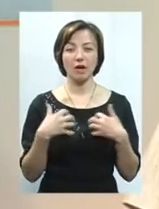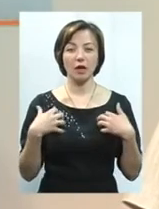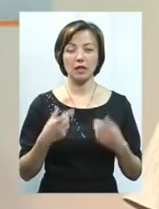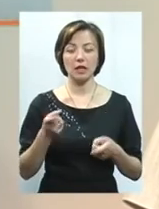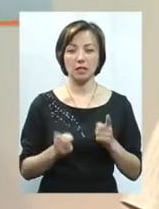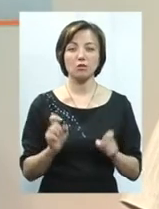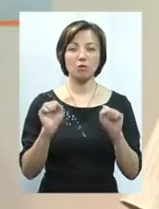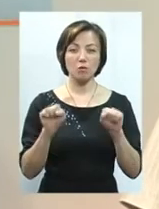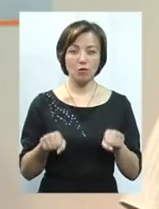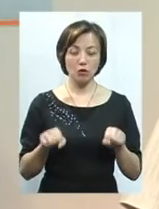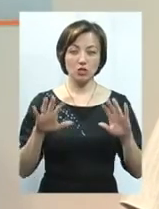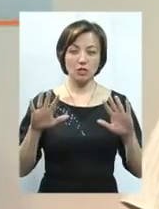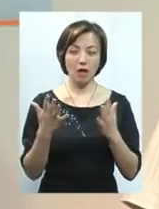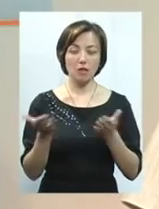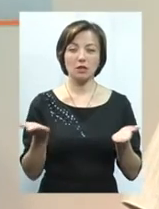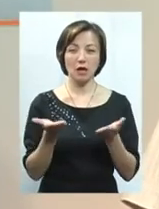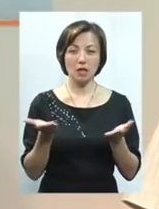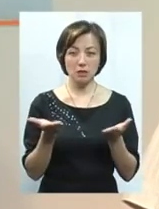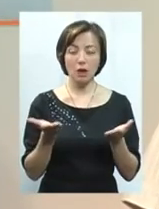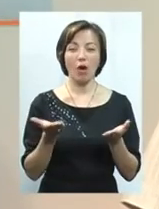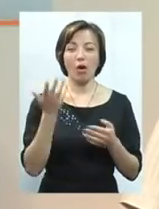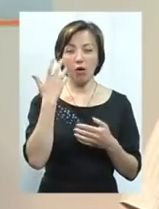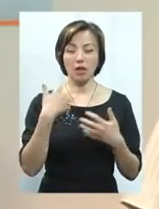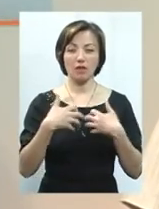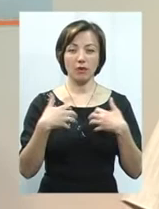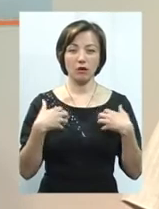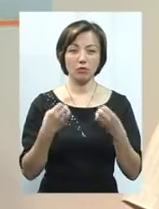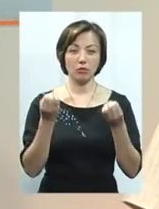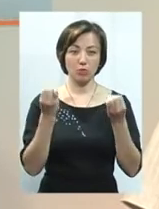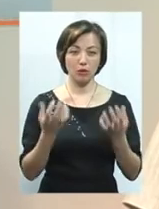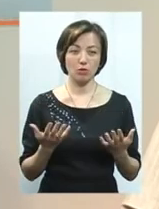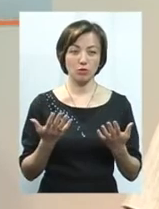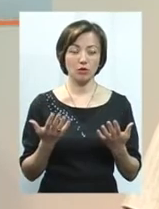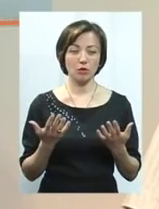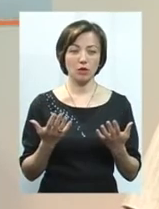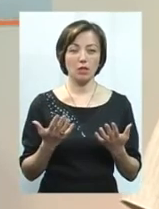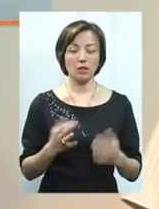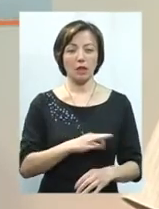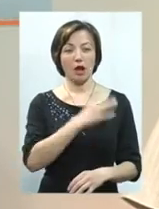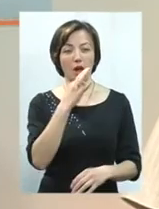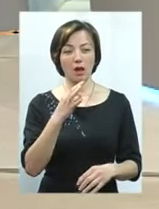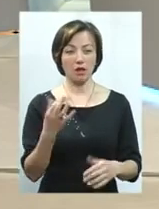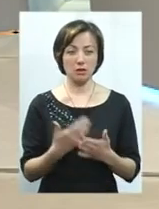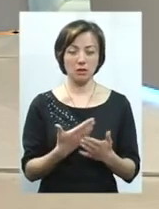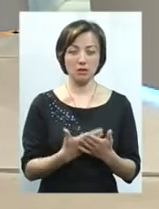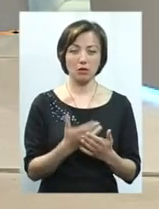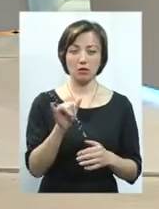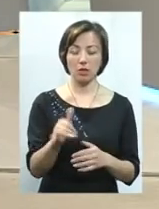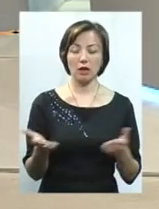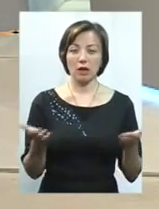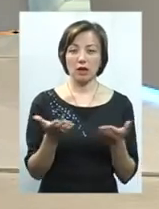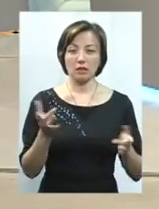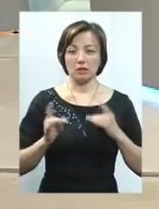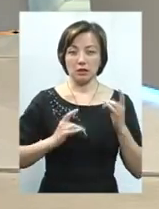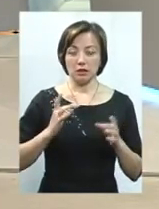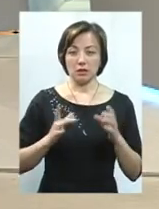дійсно може статися якийсь момент, коли тварина просто, скажімо так, чи злякається, чи в неї буде якийсь стрес,